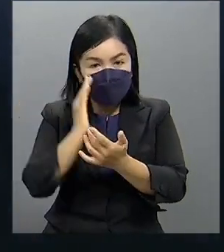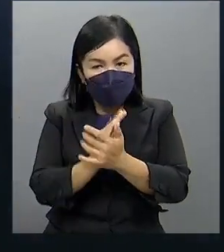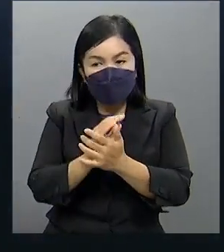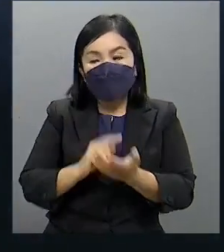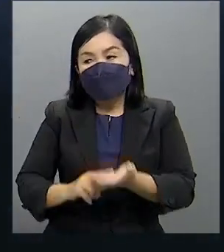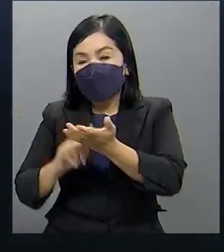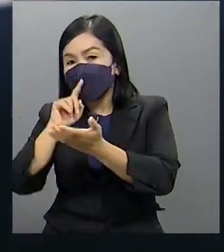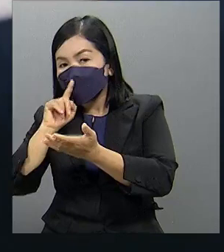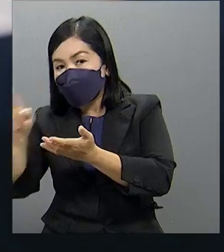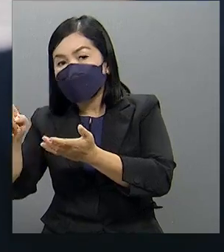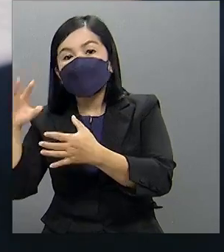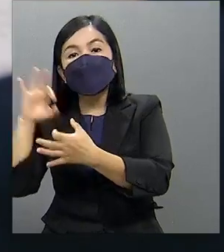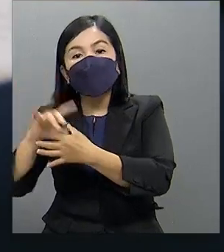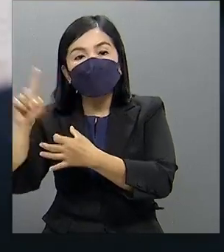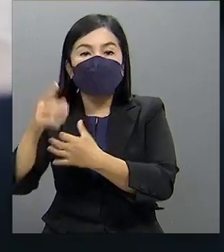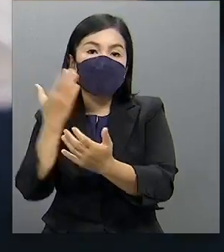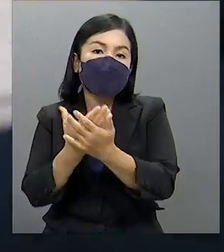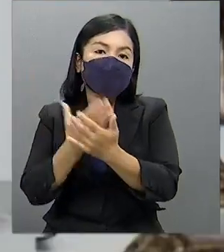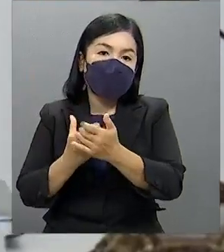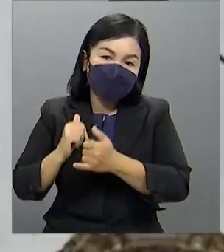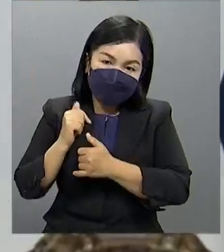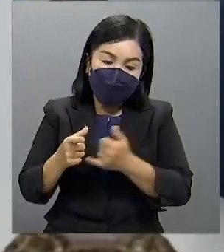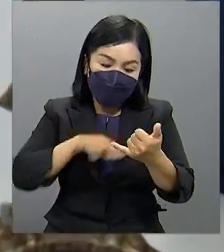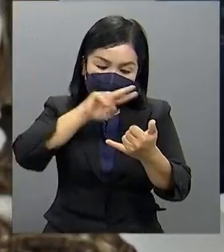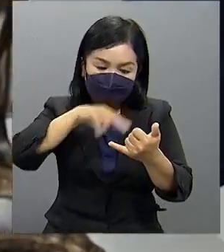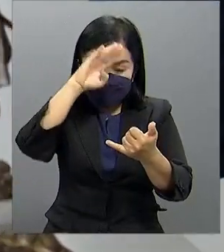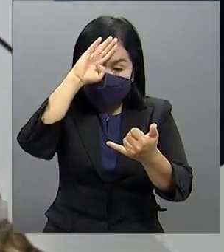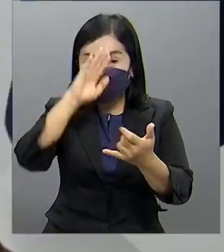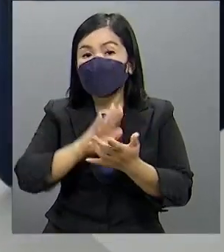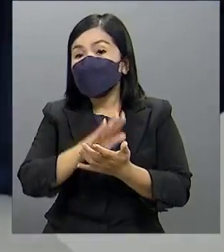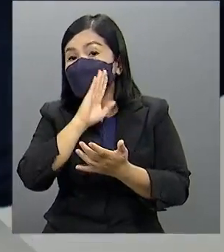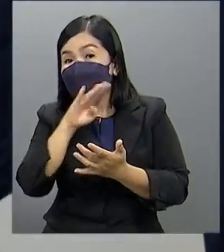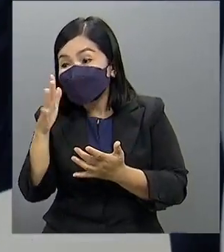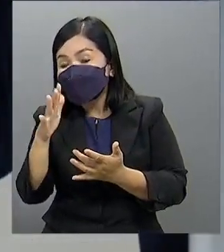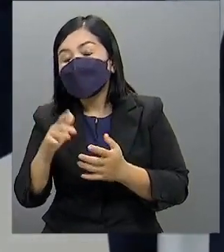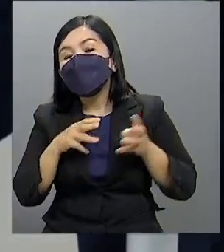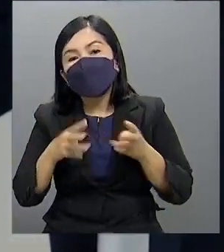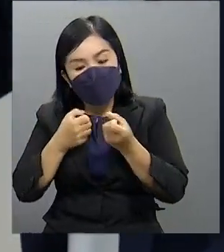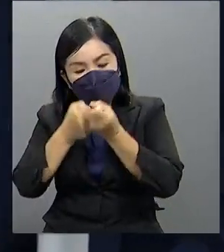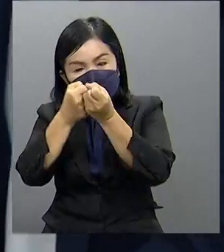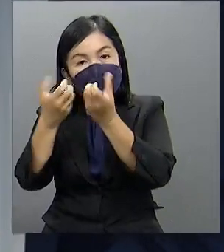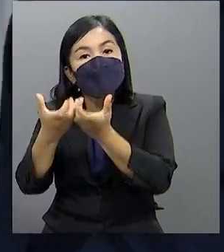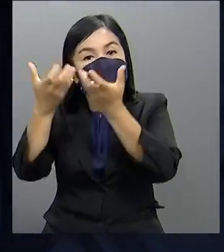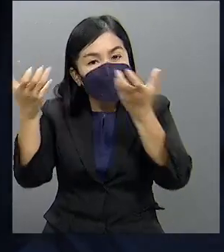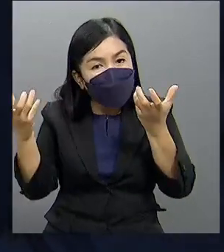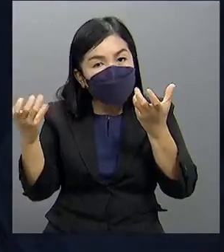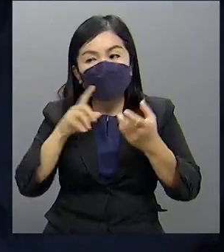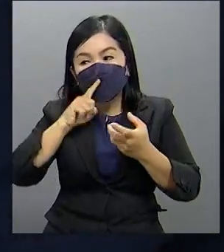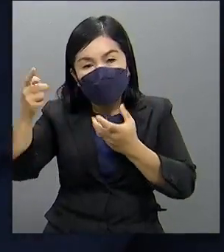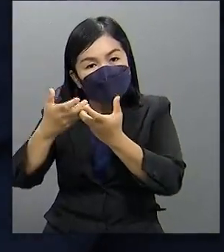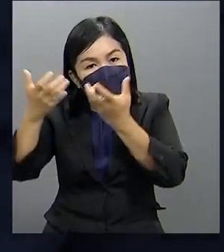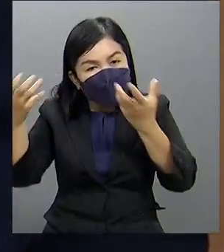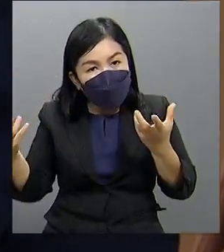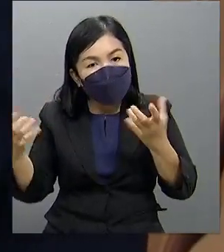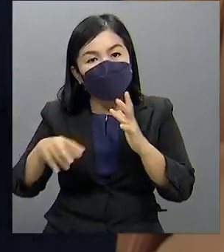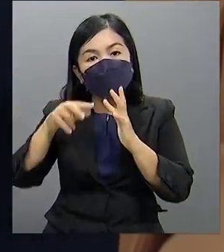สียเรียกร้องค่าเสียหายให้กับเราด้วยก็ได้ครับแต่ถ้าเขาไม่เรียกให้เราก็สามารถที่จะฟ้องแยกเป็นคดีต่างหากนะครับเพื่อเรียกค่าเสียหายตรงนั้นเนี่ยจากผู้กระท